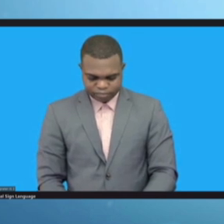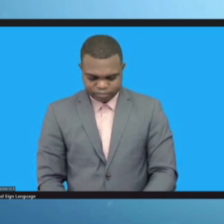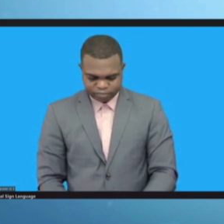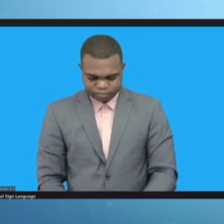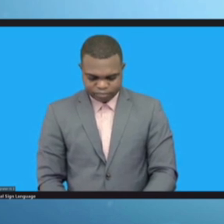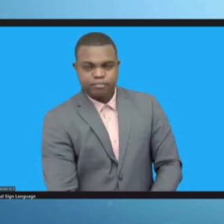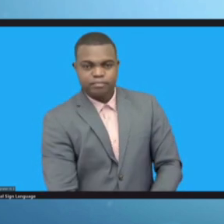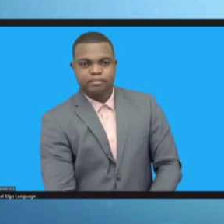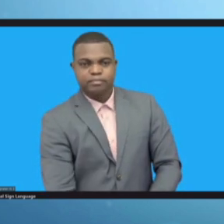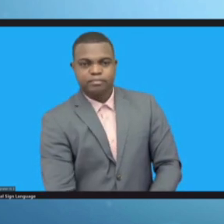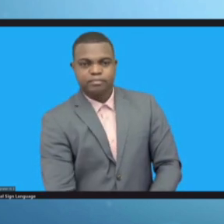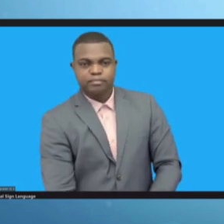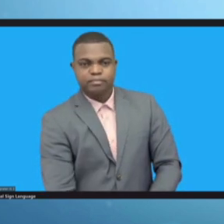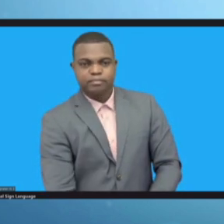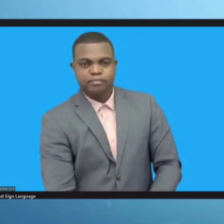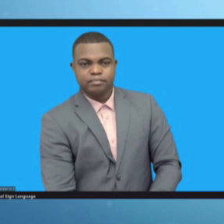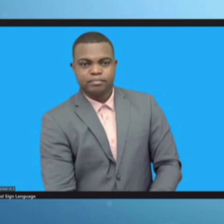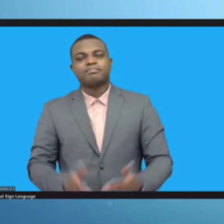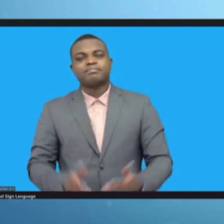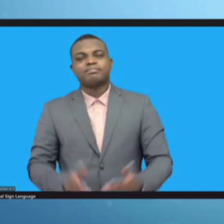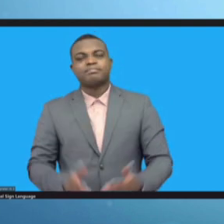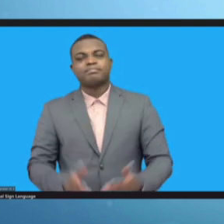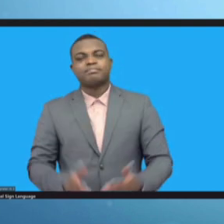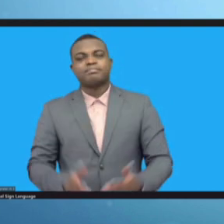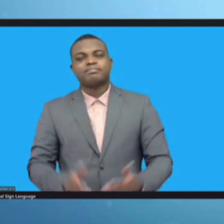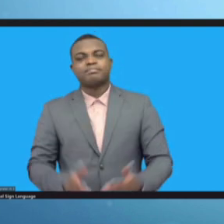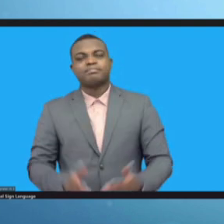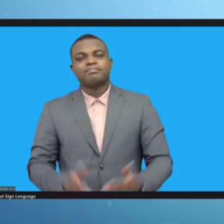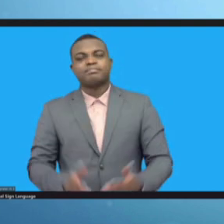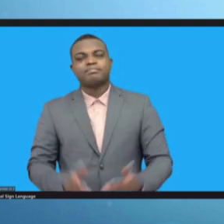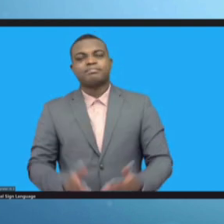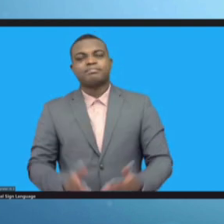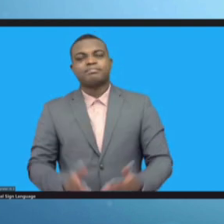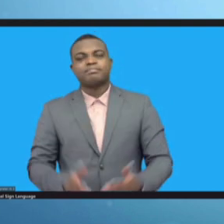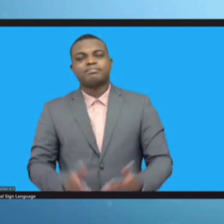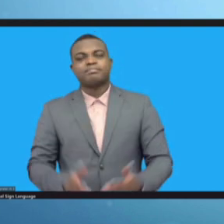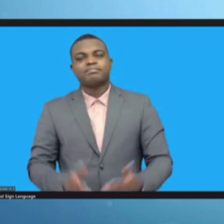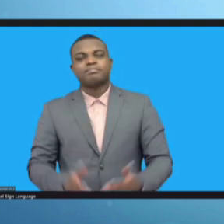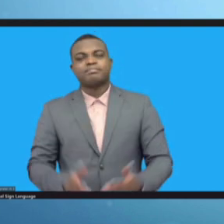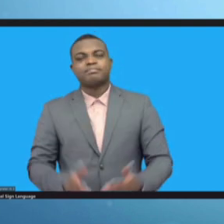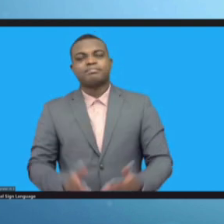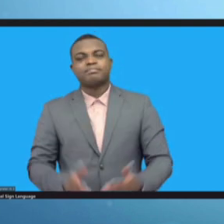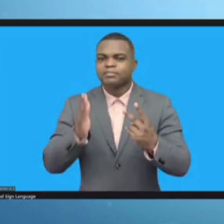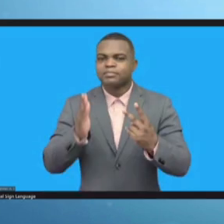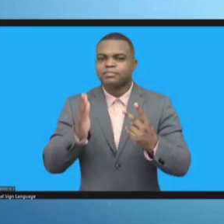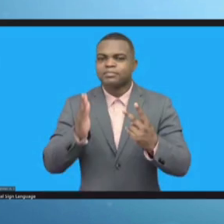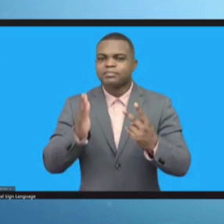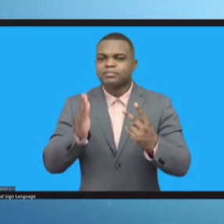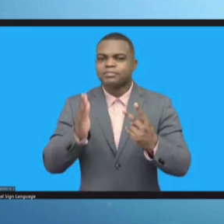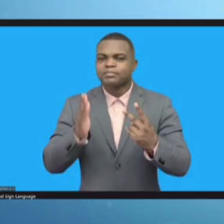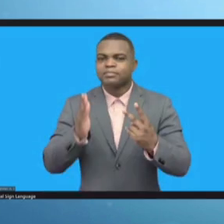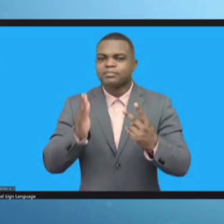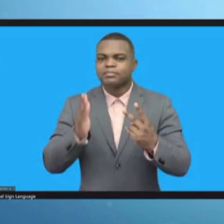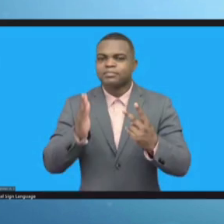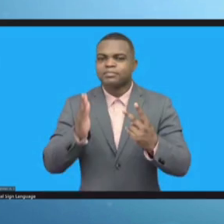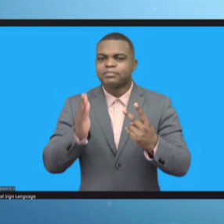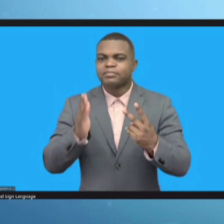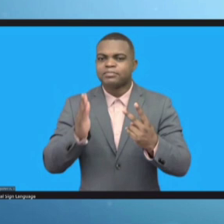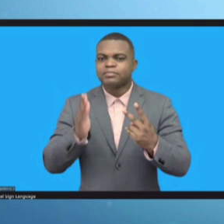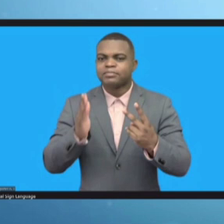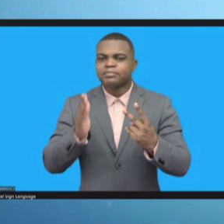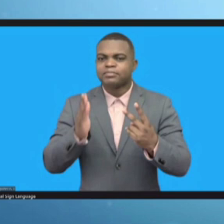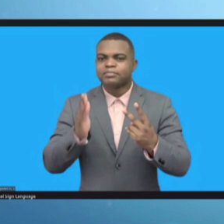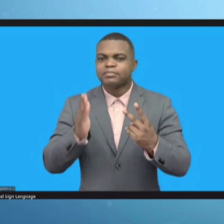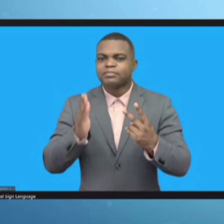коллеги, мы часто слышим, что будущее, оно цифровое, но оно должно быть ориентировано на человека. Оно